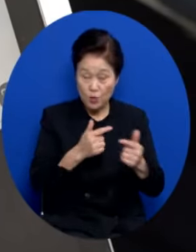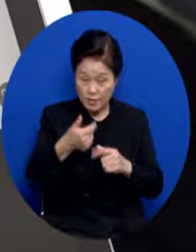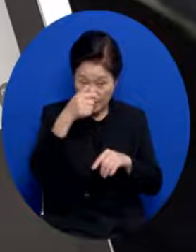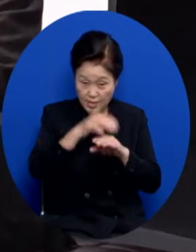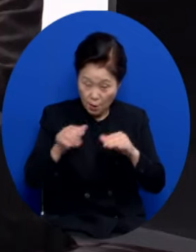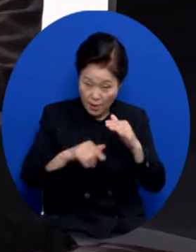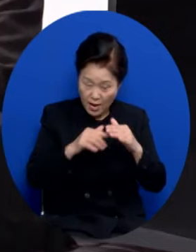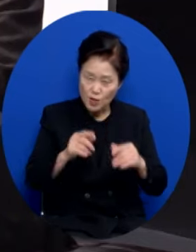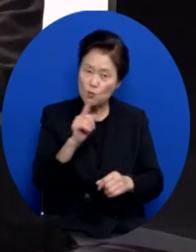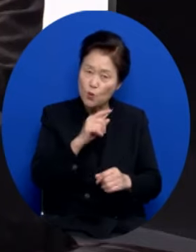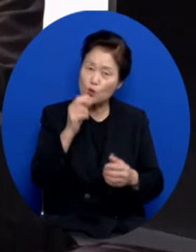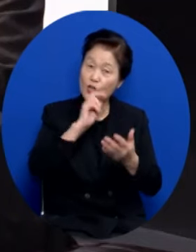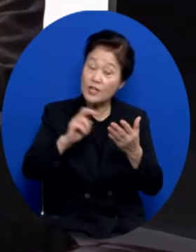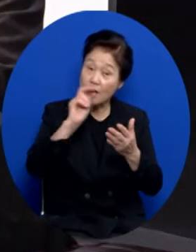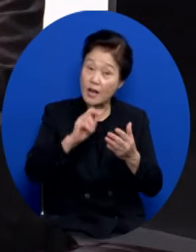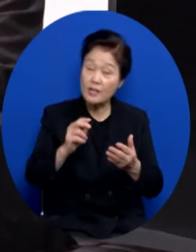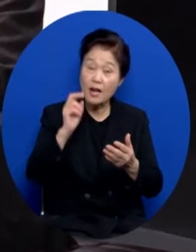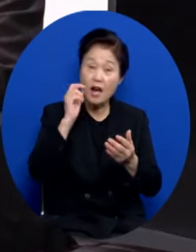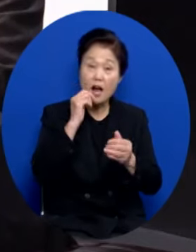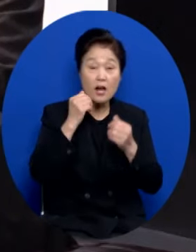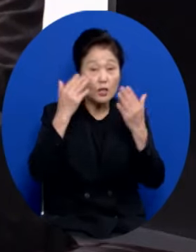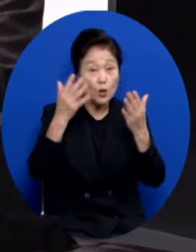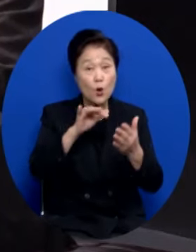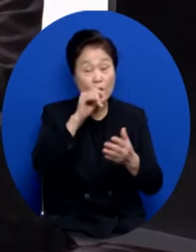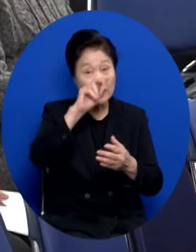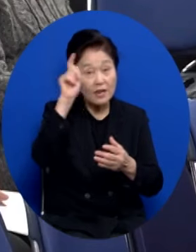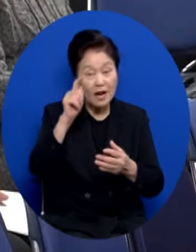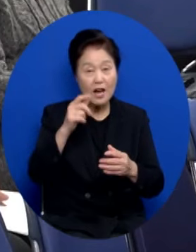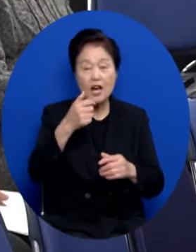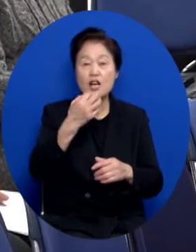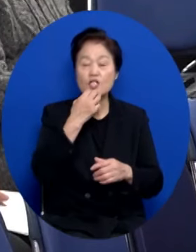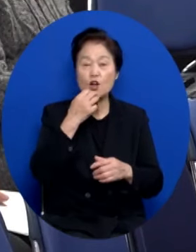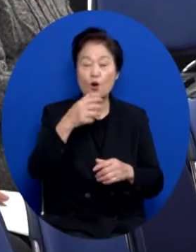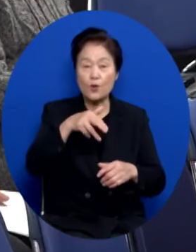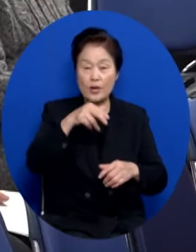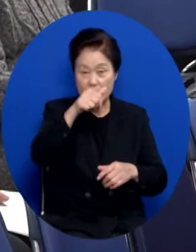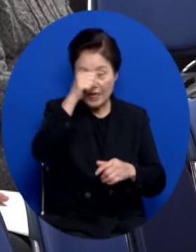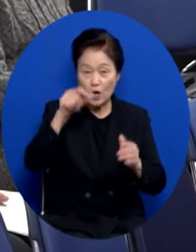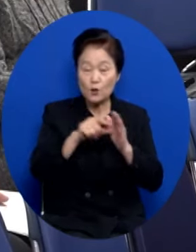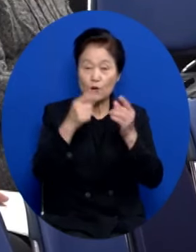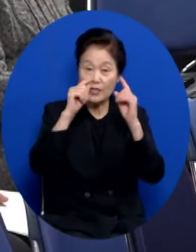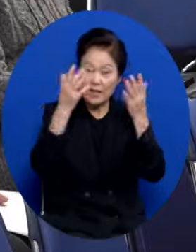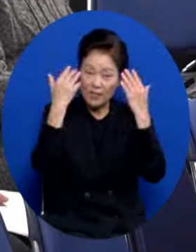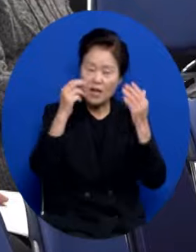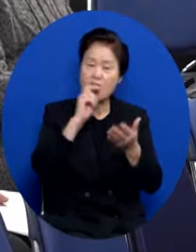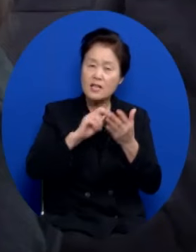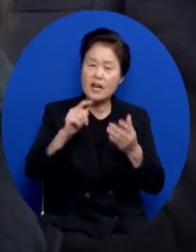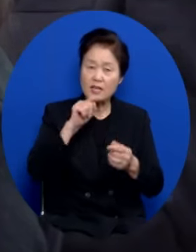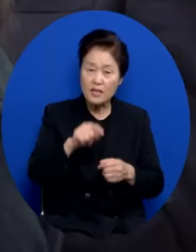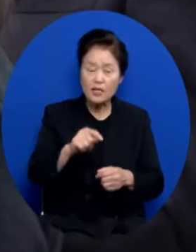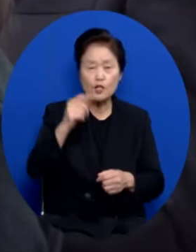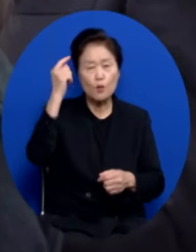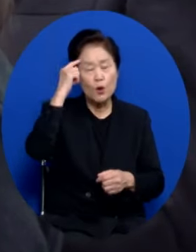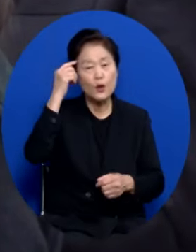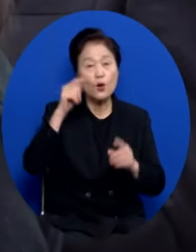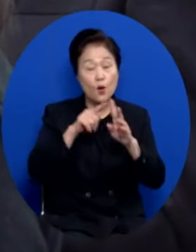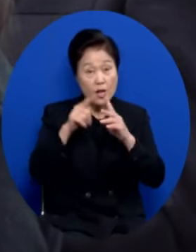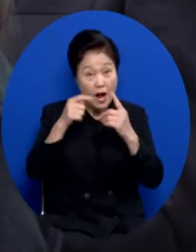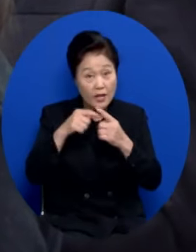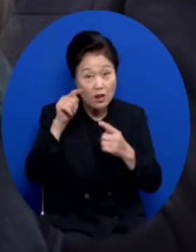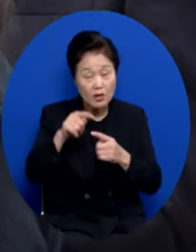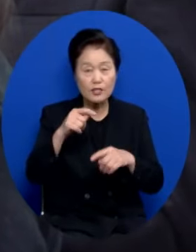안에서 무엇을 찬양하는가란 제목으로 발제한 서울장신대 권광은 교수는 찬양은 머리로 이해하는 믿음을